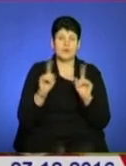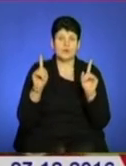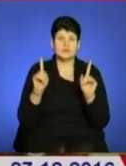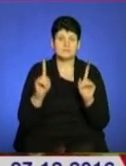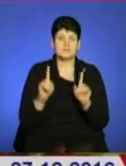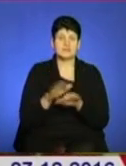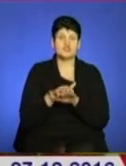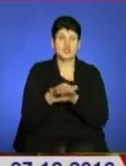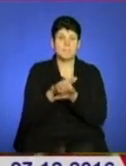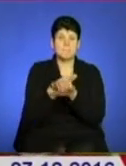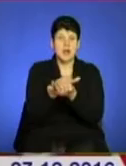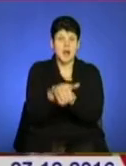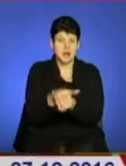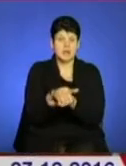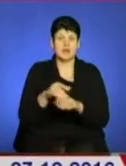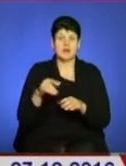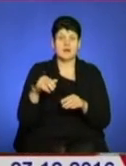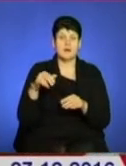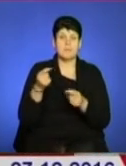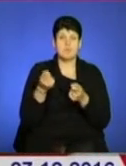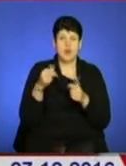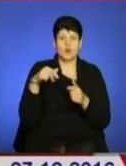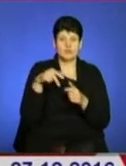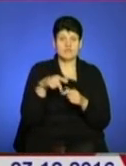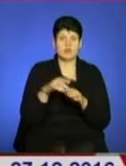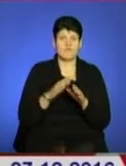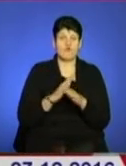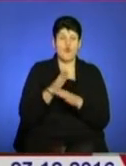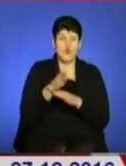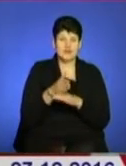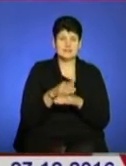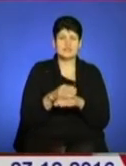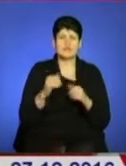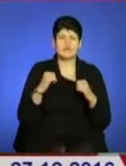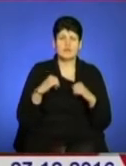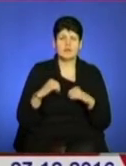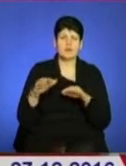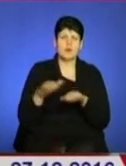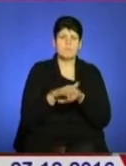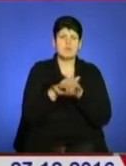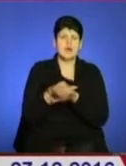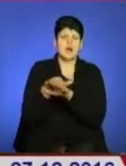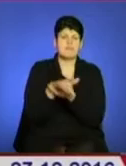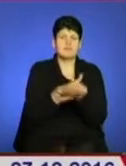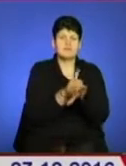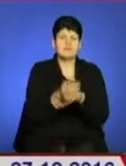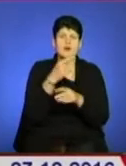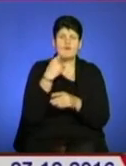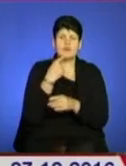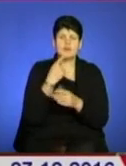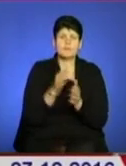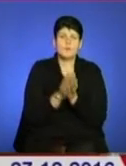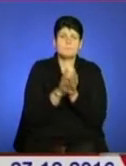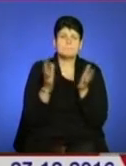ходила в гості і повільно плавала, вона їм розказала про більший